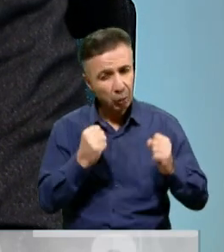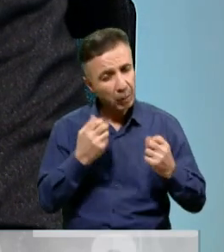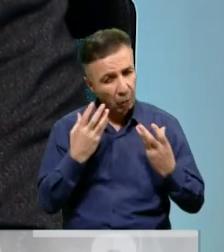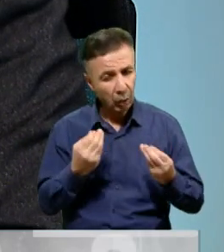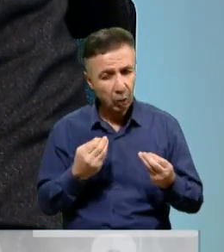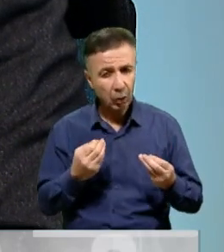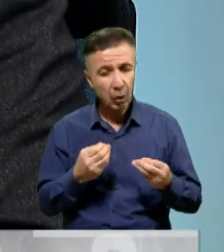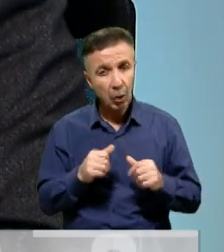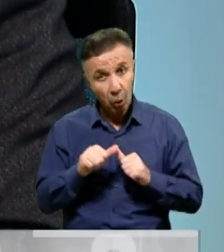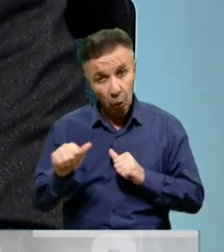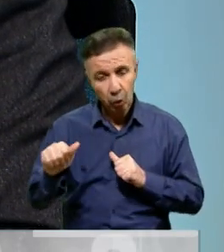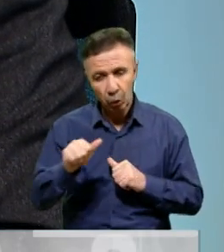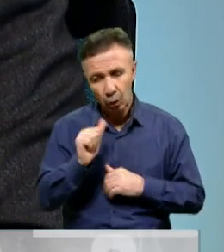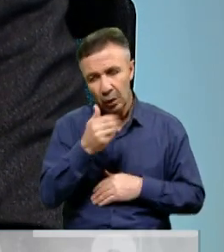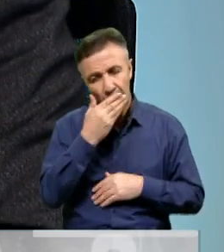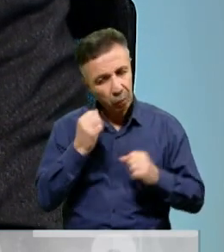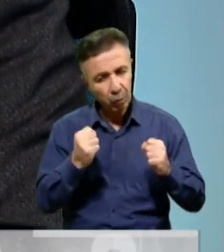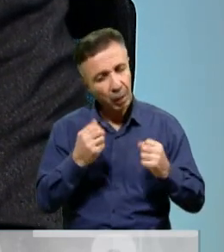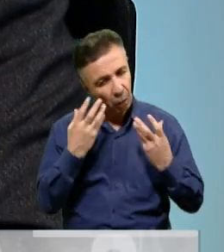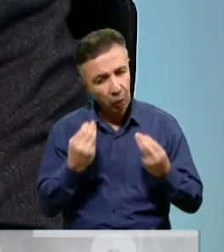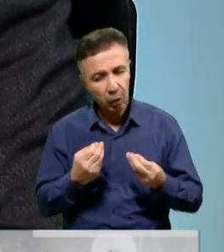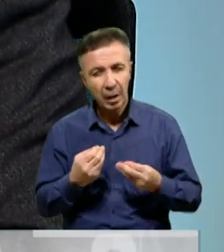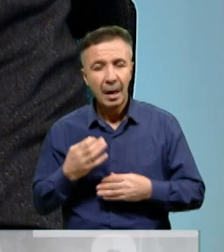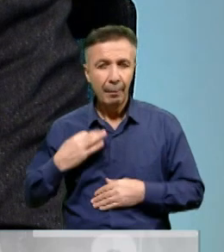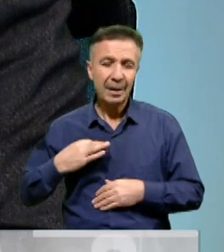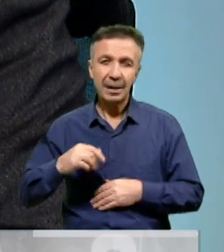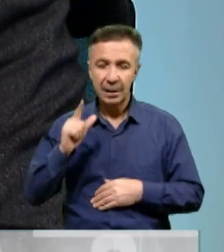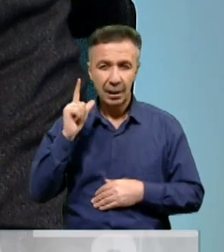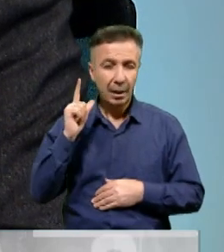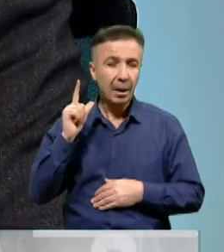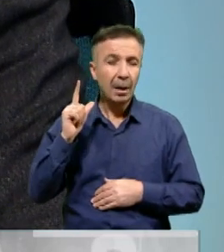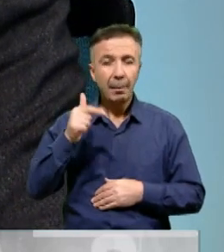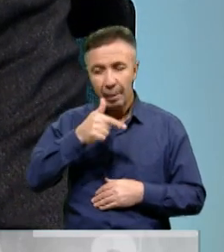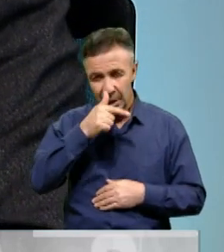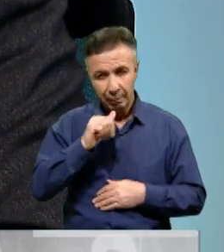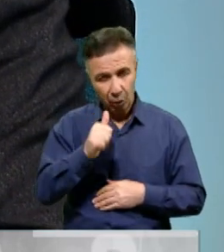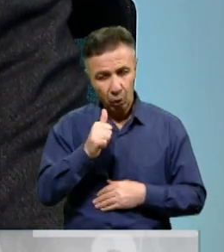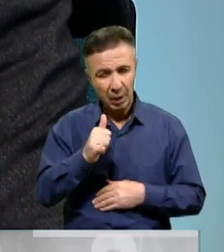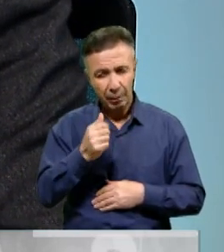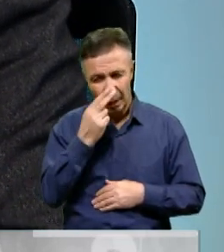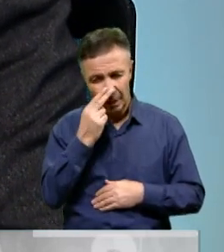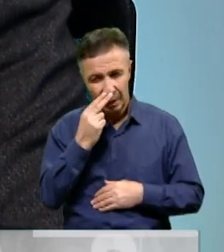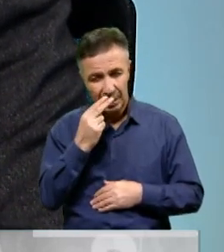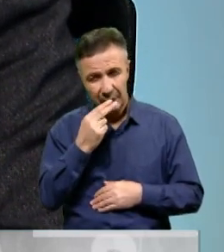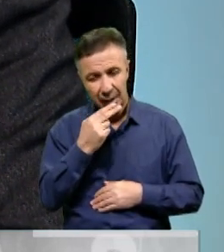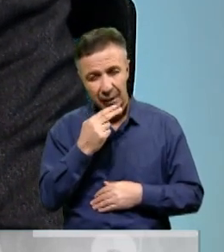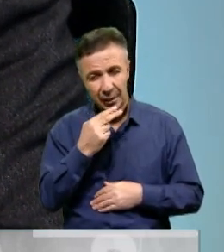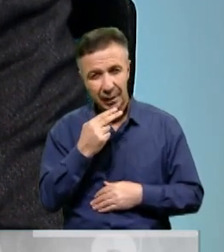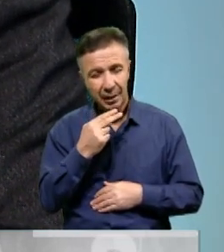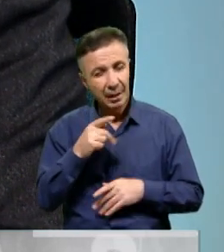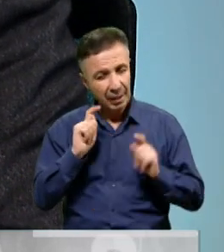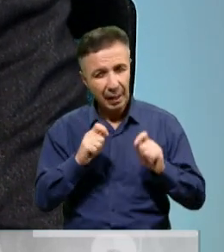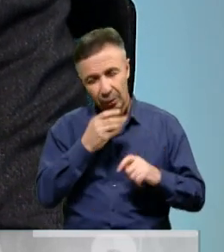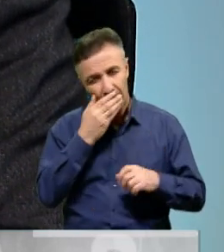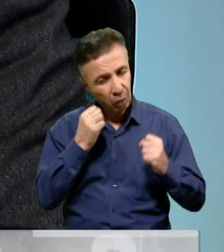günlerde tutulabilir. Pazartesi, perşembe günleri hani böyle bir alışkanlık yapıp değil mi? Tutup